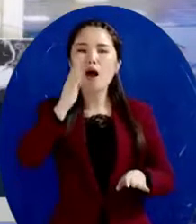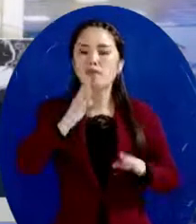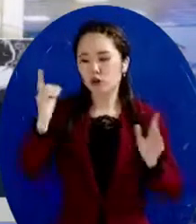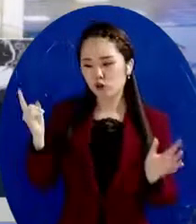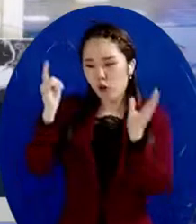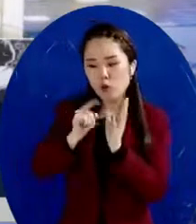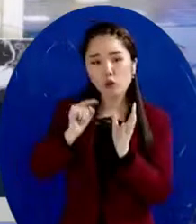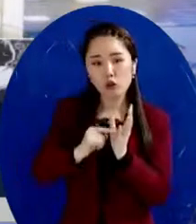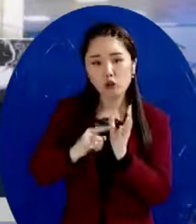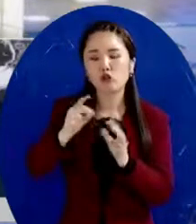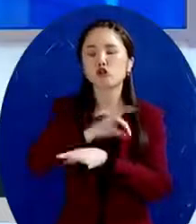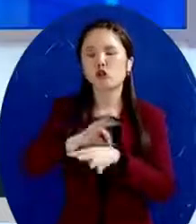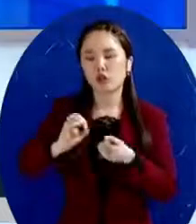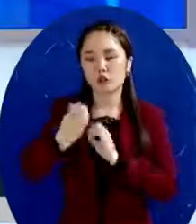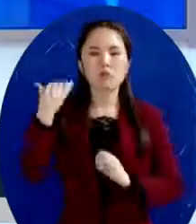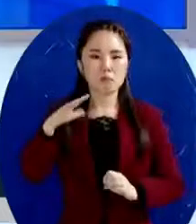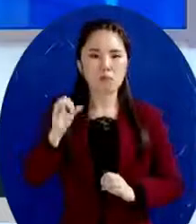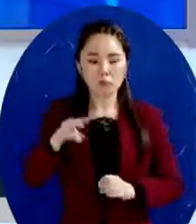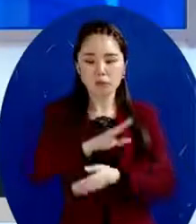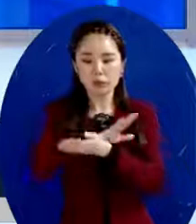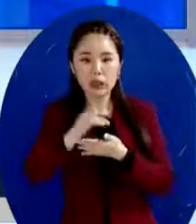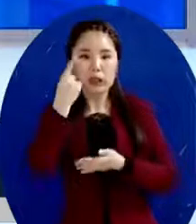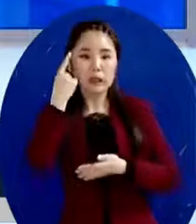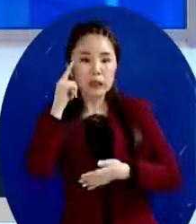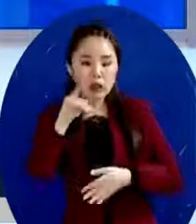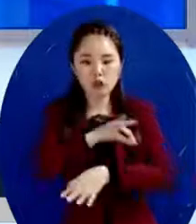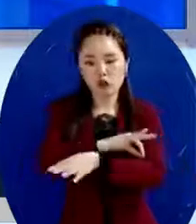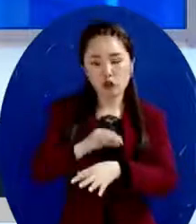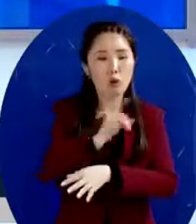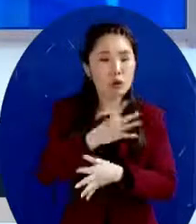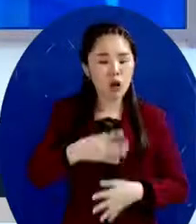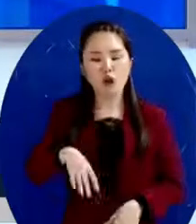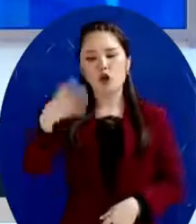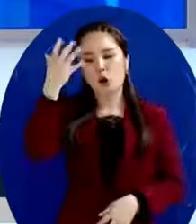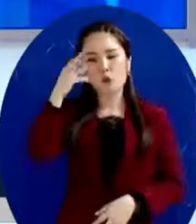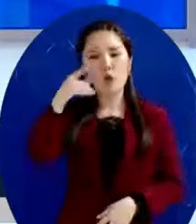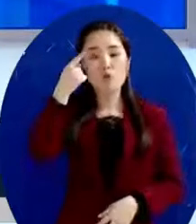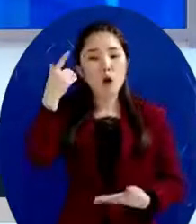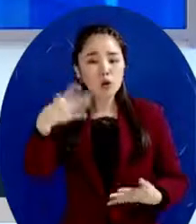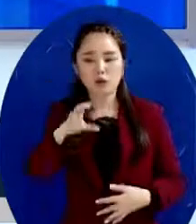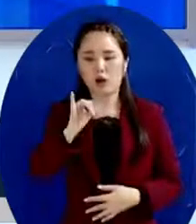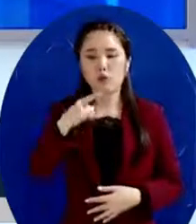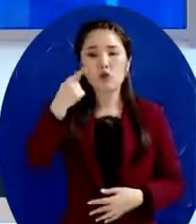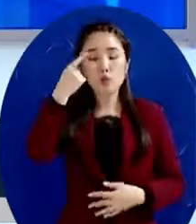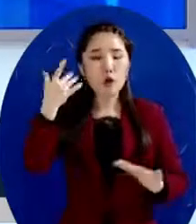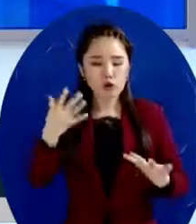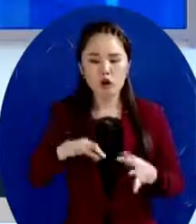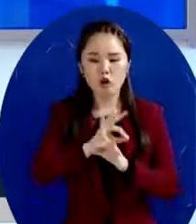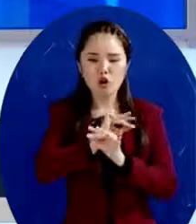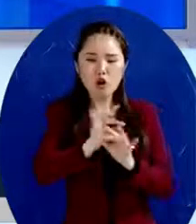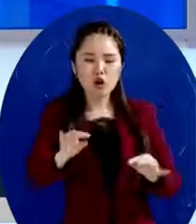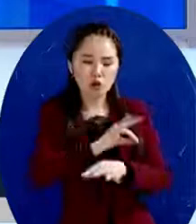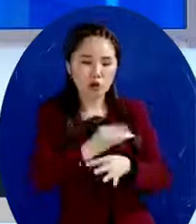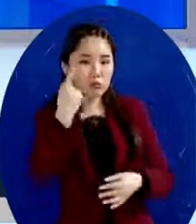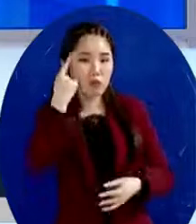нуулзуулсан зорилттой төсөл болсон юм а. Шин санаа төслийн уралдаан Согтуу Монгол, Саруул Монгол гэх мэт нийгмийн давхраг бүр чиглэлтэн